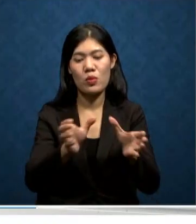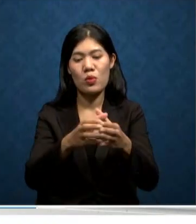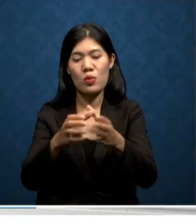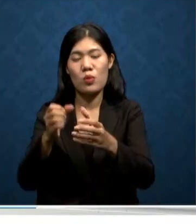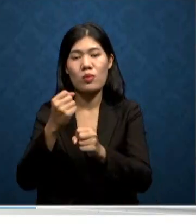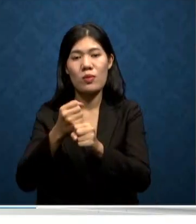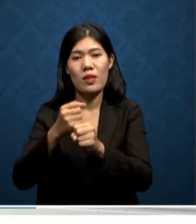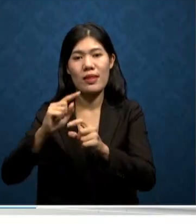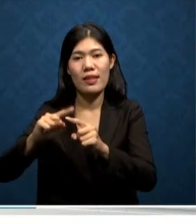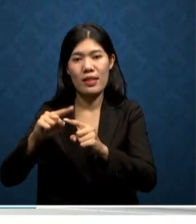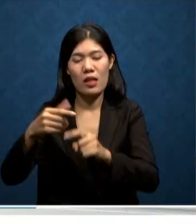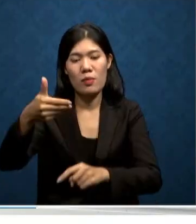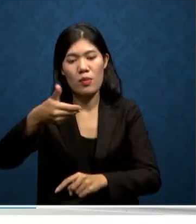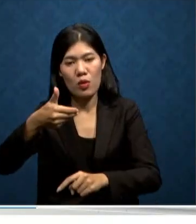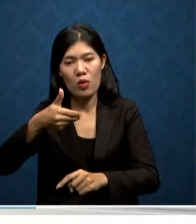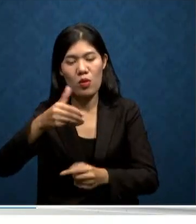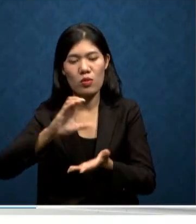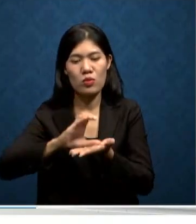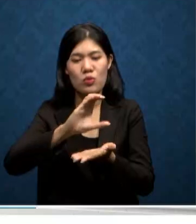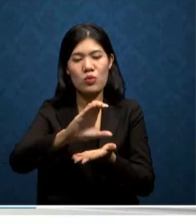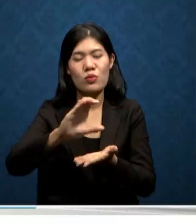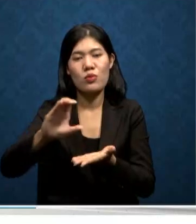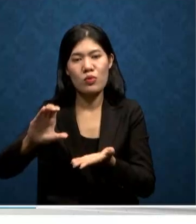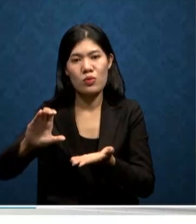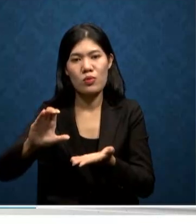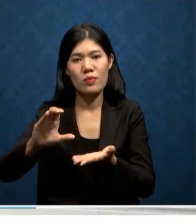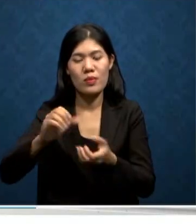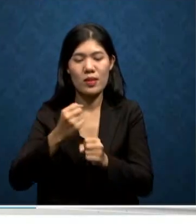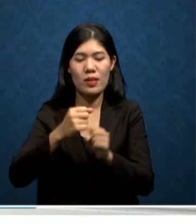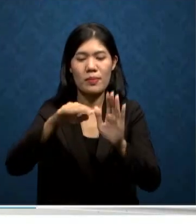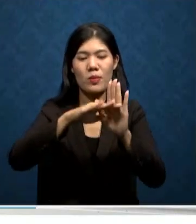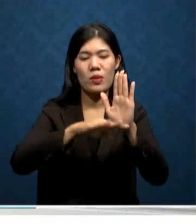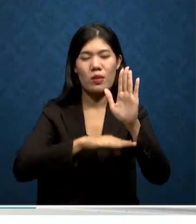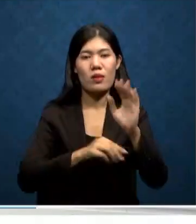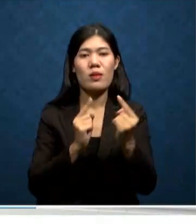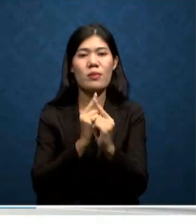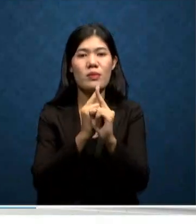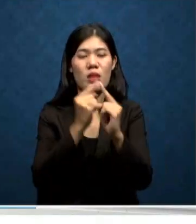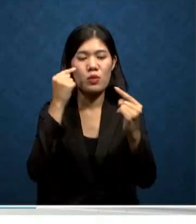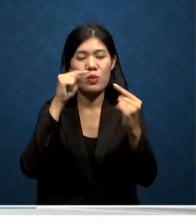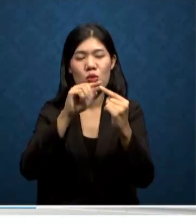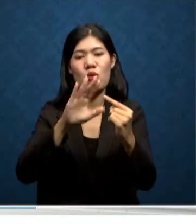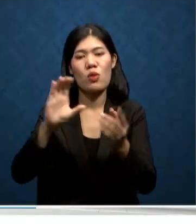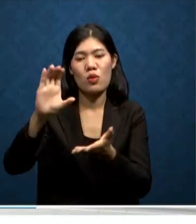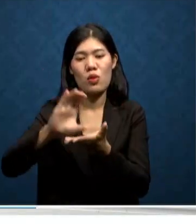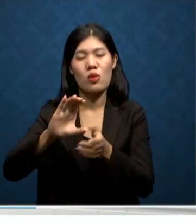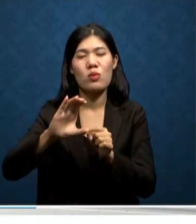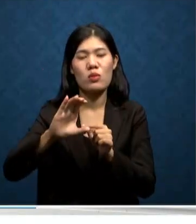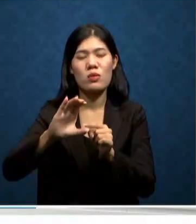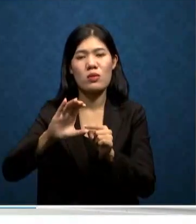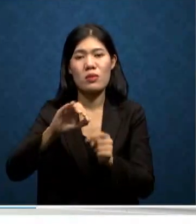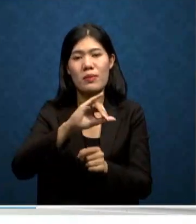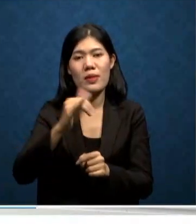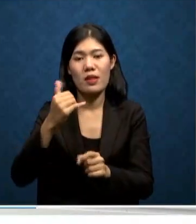เงินเป็นค่าเ่อเพื่อใช้จ่ายในการดำเนินการตามวัตถุประสงค์ของกองทุนซึ่งทำให้บาง